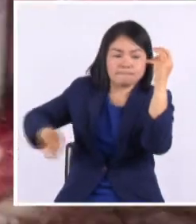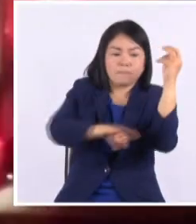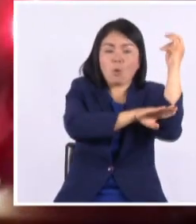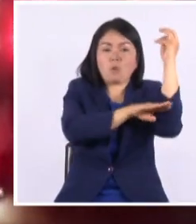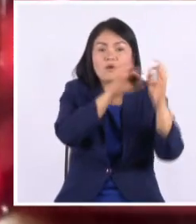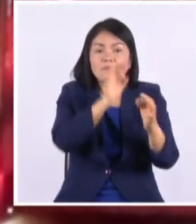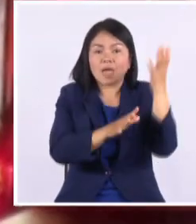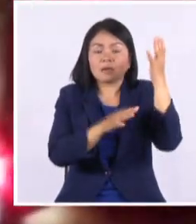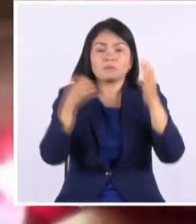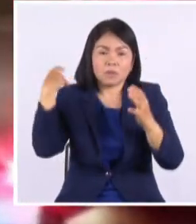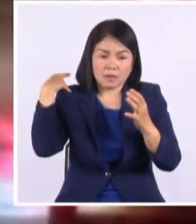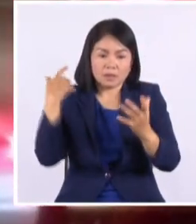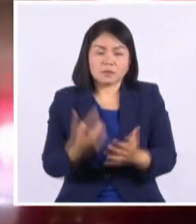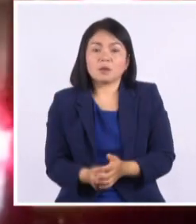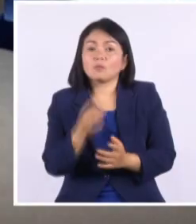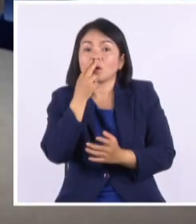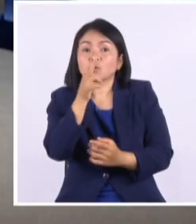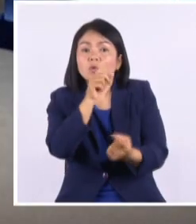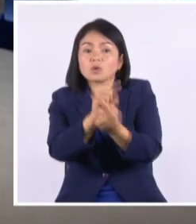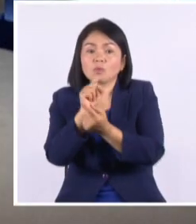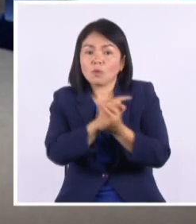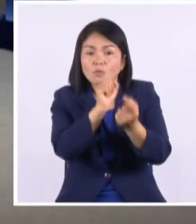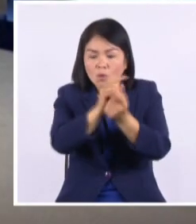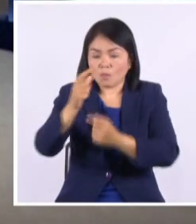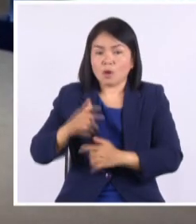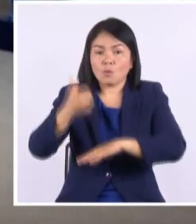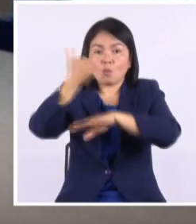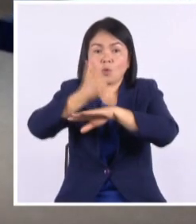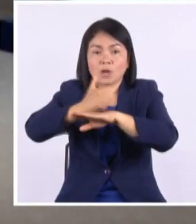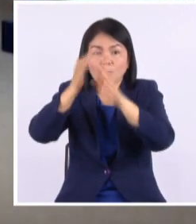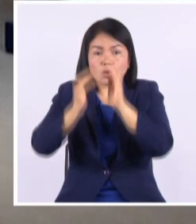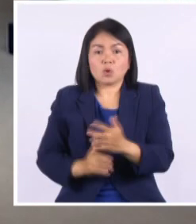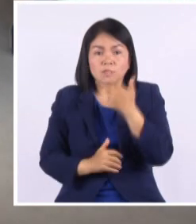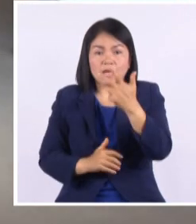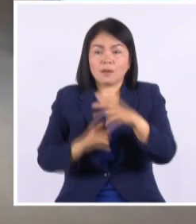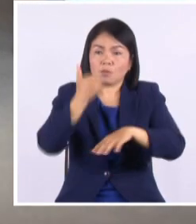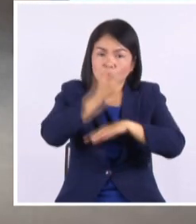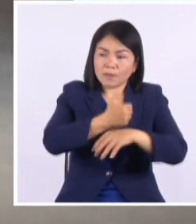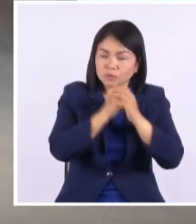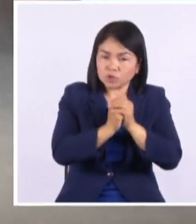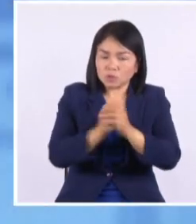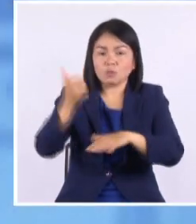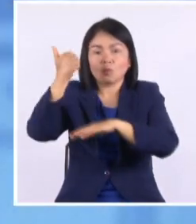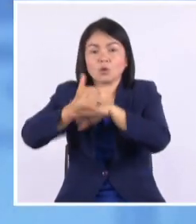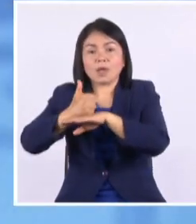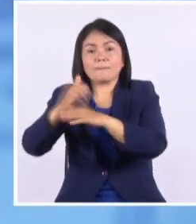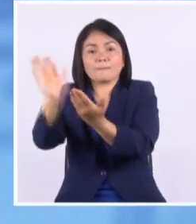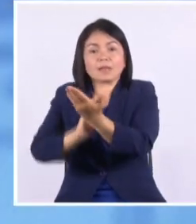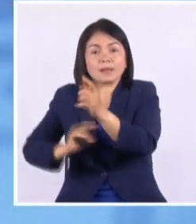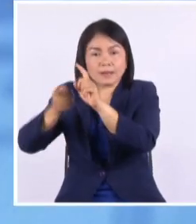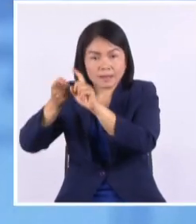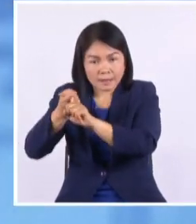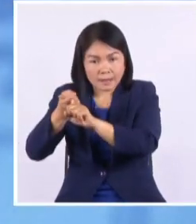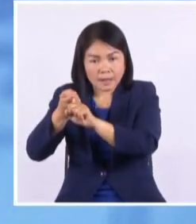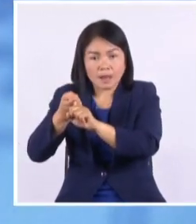มาดูเขาเข้าของการพบกันของ 3ผู้นำโลกกันบ้างนะครับเมื่อผู้นำจีนกับรัสเซียตอบรับคำเชิญของ